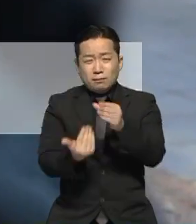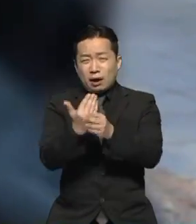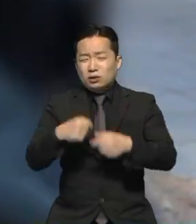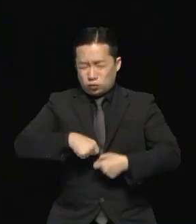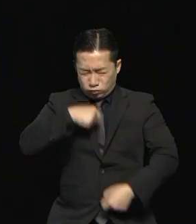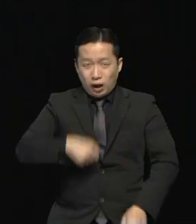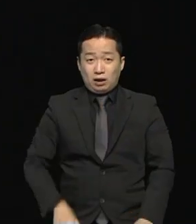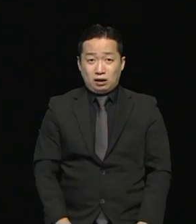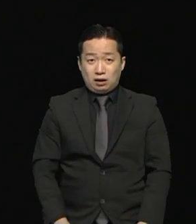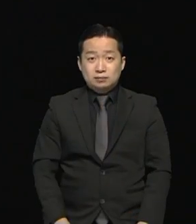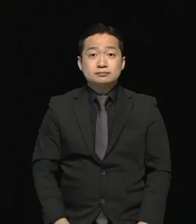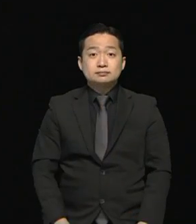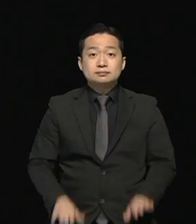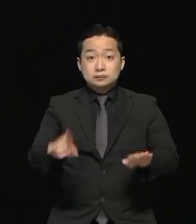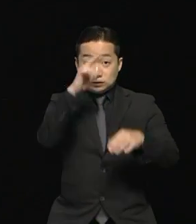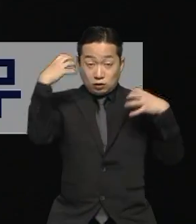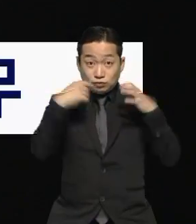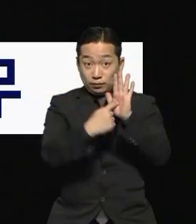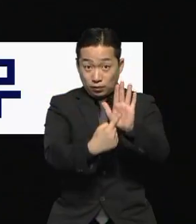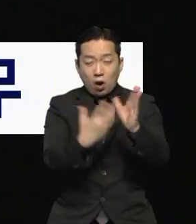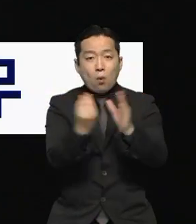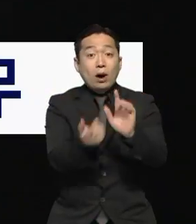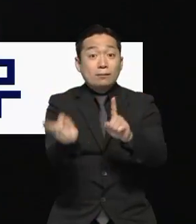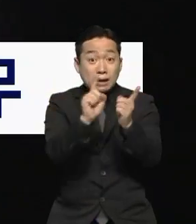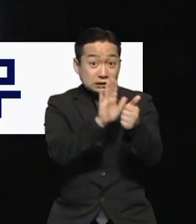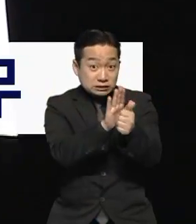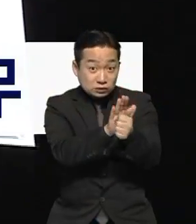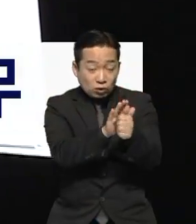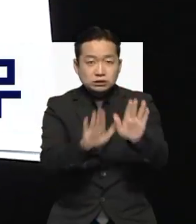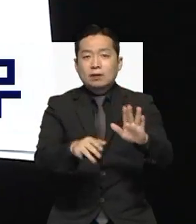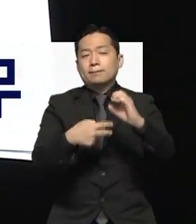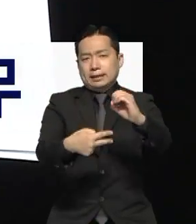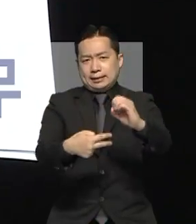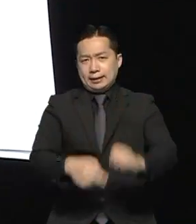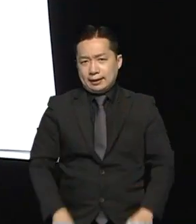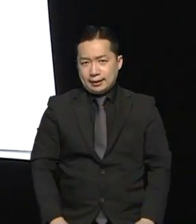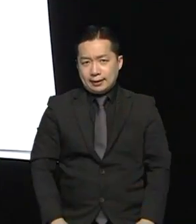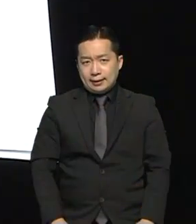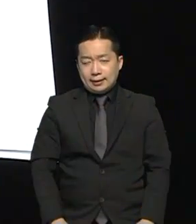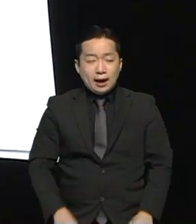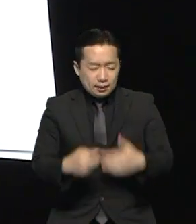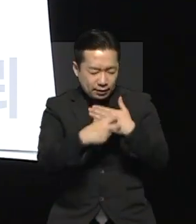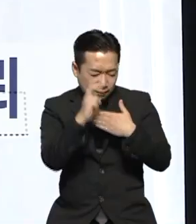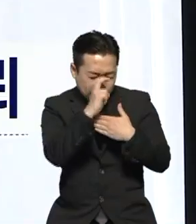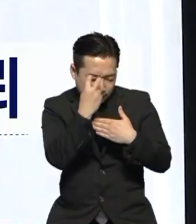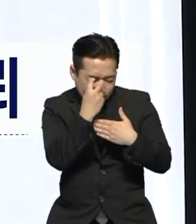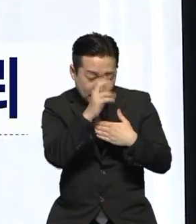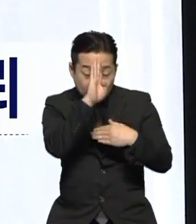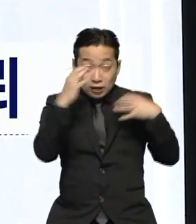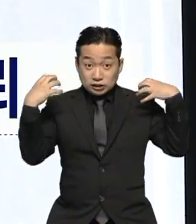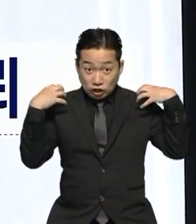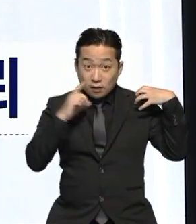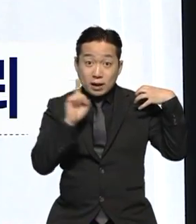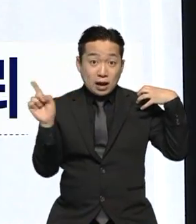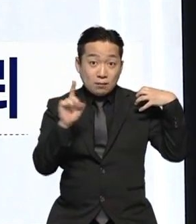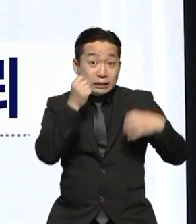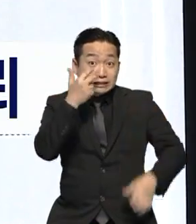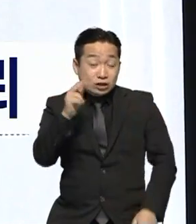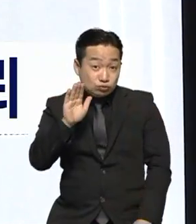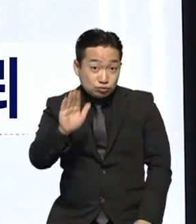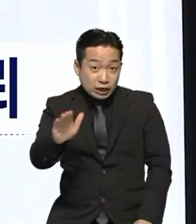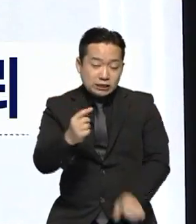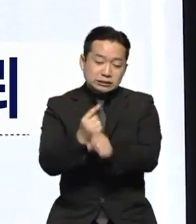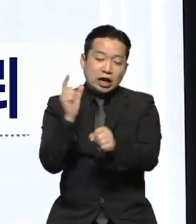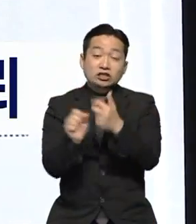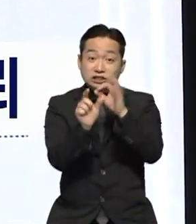솔직히요. 정부가 밝혔던 완치자 지원은 전무합니다. 취재 결과 질병관리청은 정부 발표 후 7개월이 지난